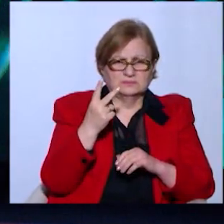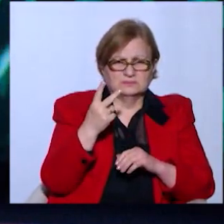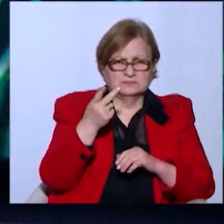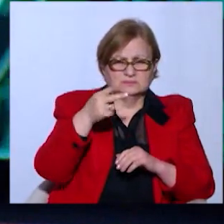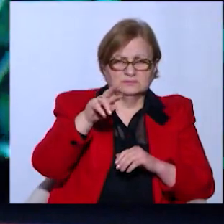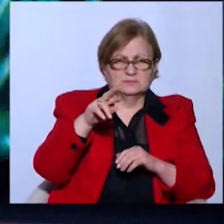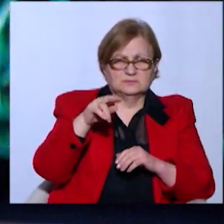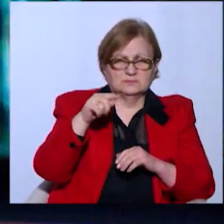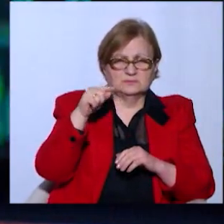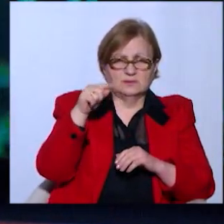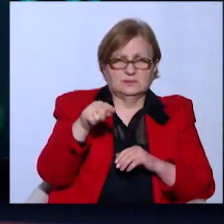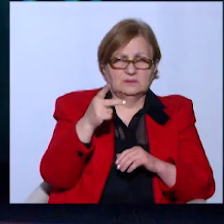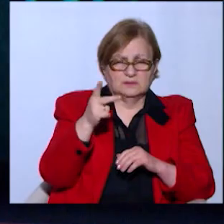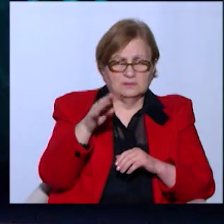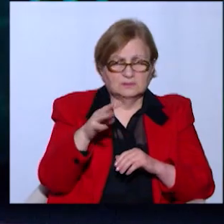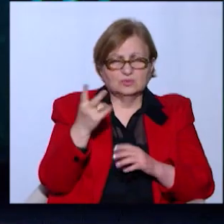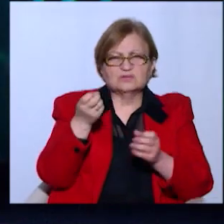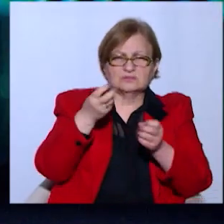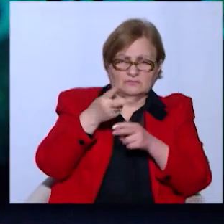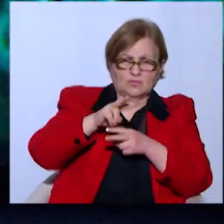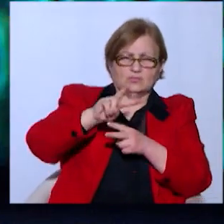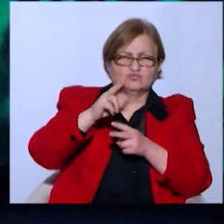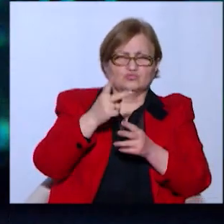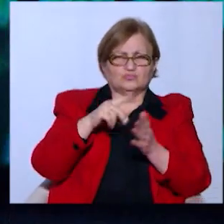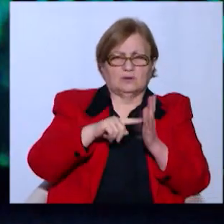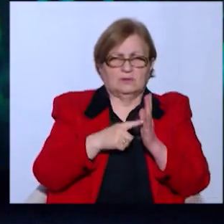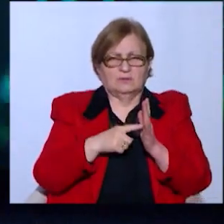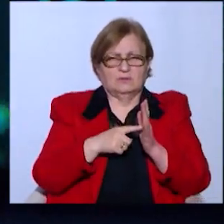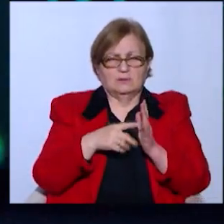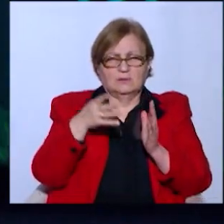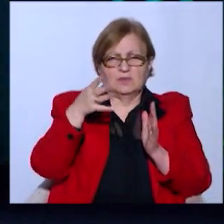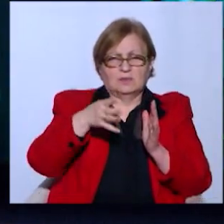არის 1024, კიდევ 2-ჯერ უნდა გამრავლდეს 2-ზე, ანუ